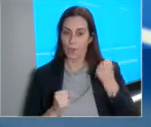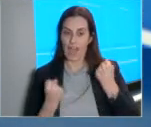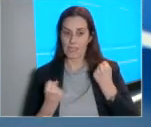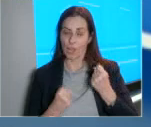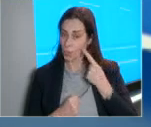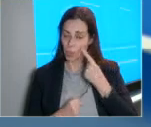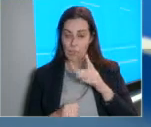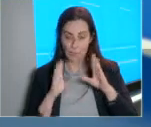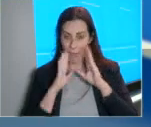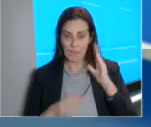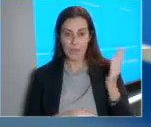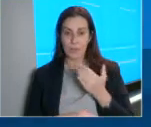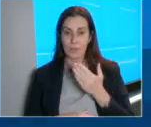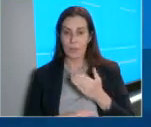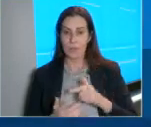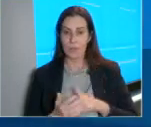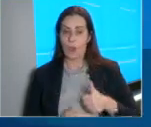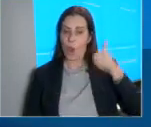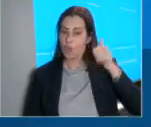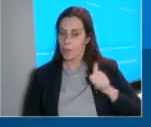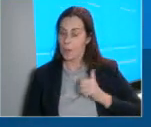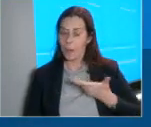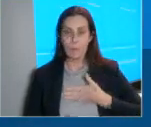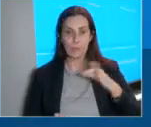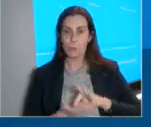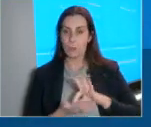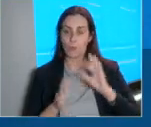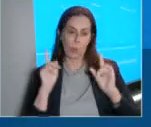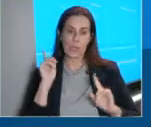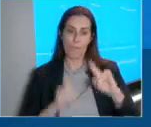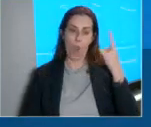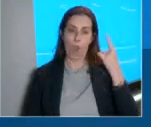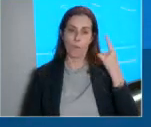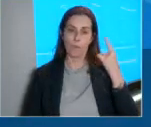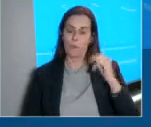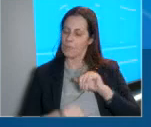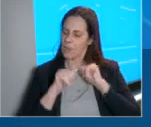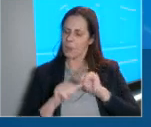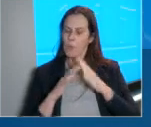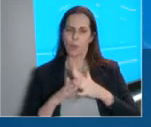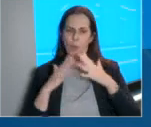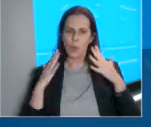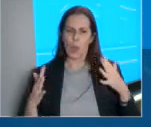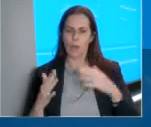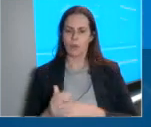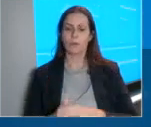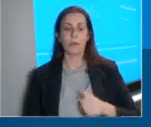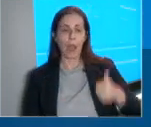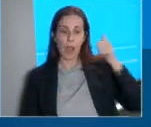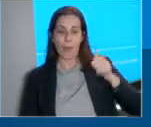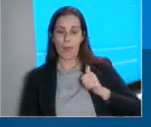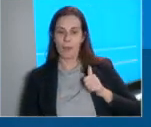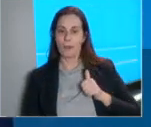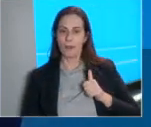נוראים, אתה רואה את זה ברשתות החברתיות, כן. אמיר כוכבי זוכה לניקוד מאוד מאוד גבוה, והאהדה הציבורית רחבה. כן, אמיר כוכבי זה מישהו